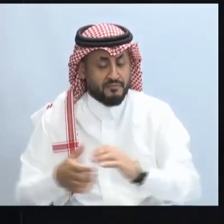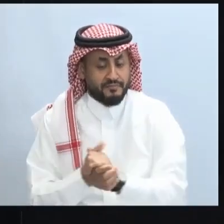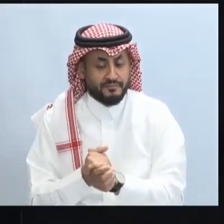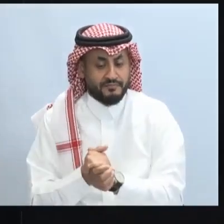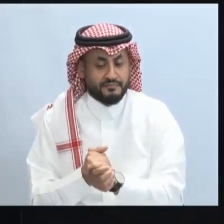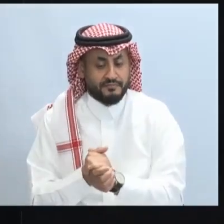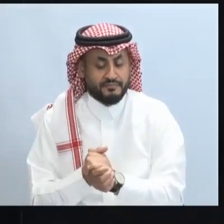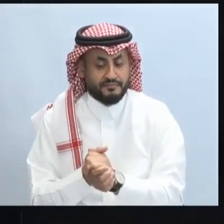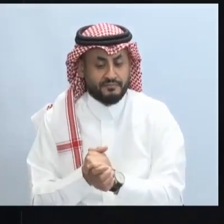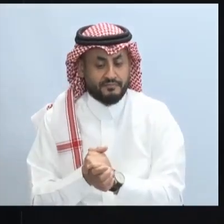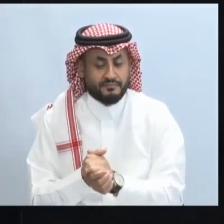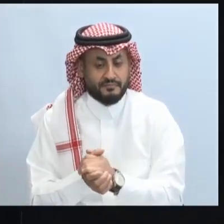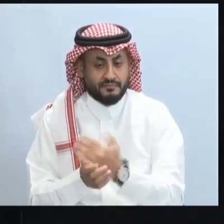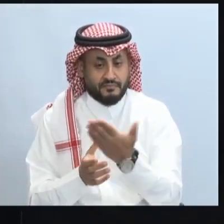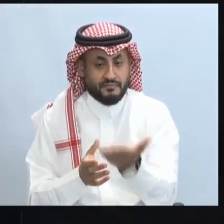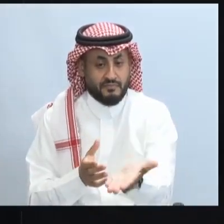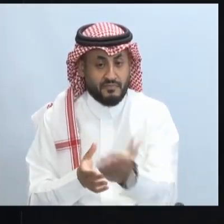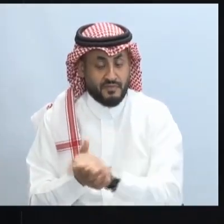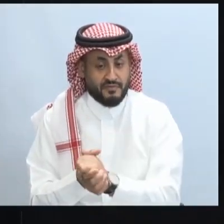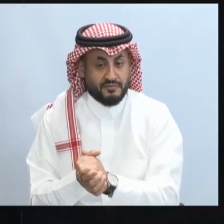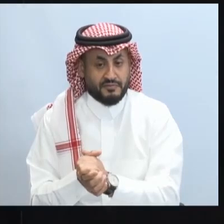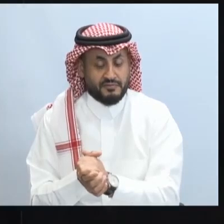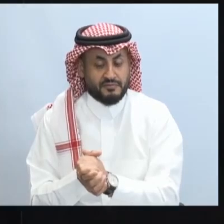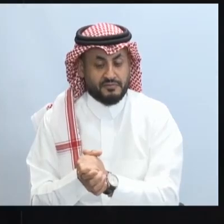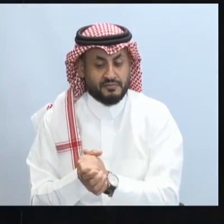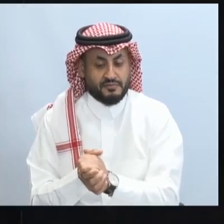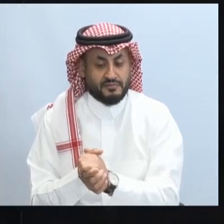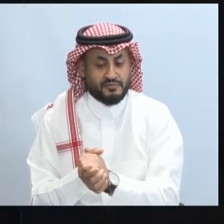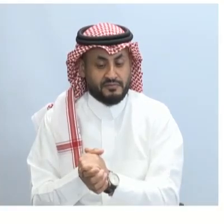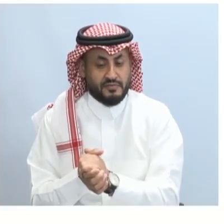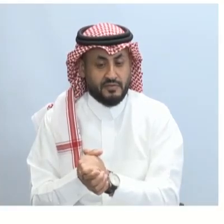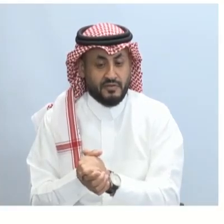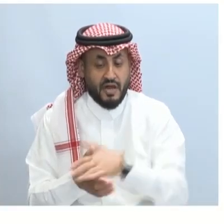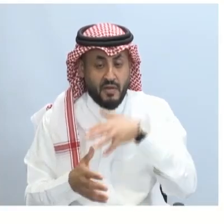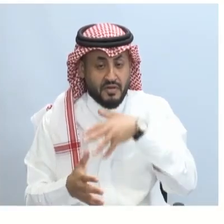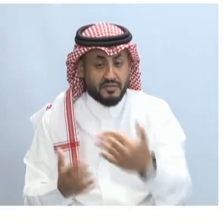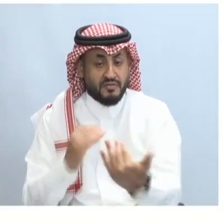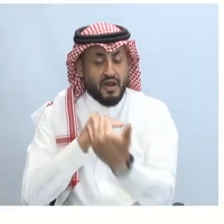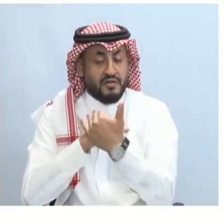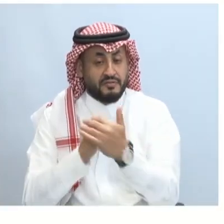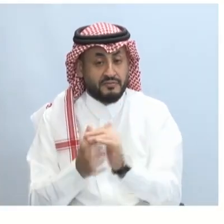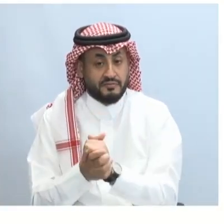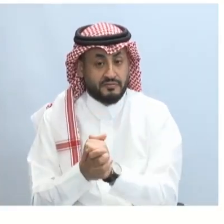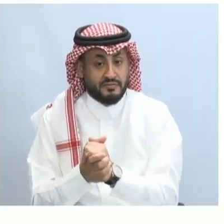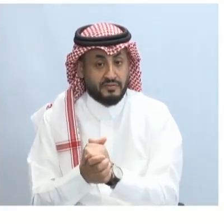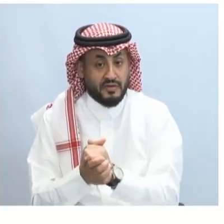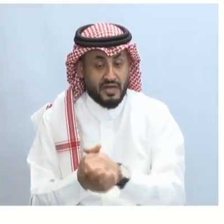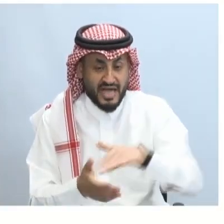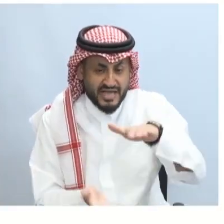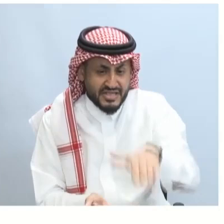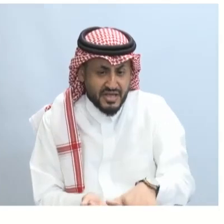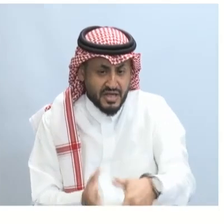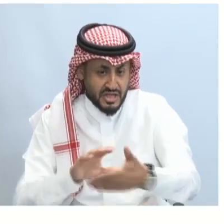احسنتم وبارك الله فيكم النبي صلى الله عليه وسلم علمنا انه يسلم الصغير